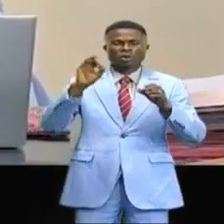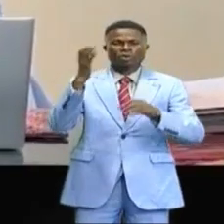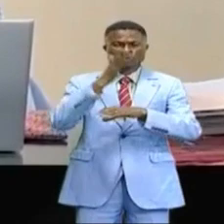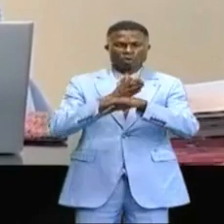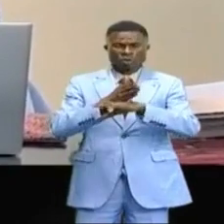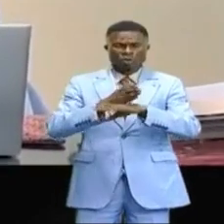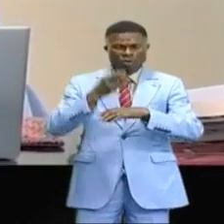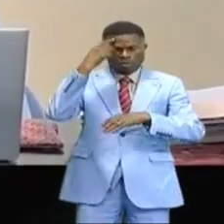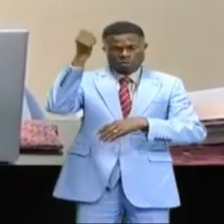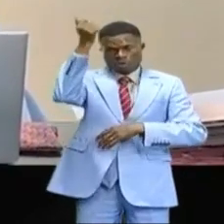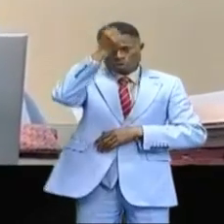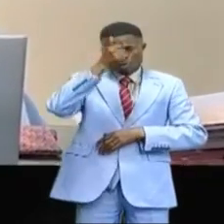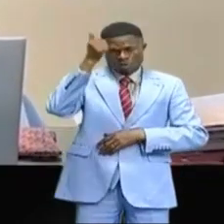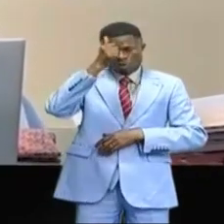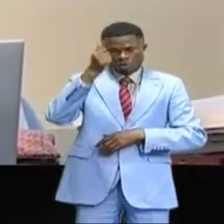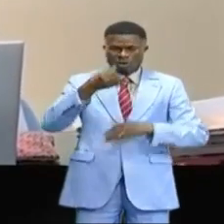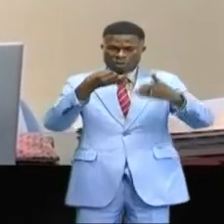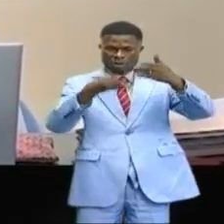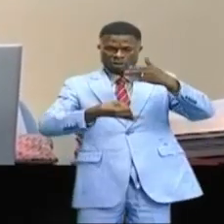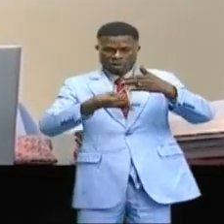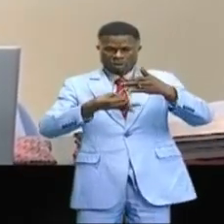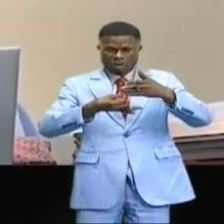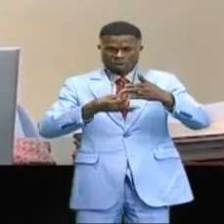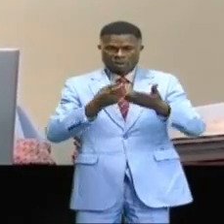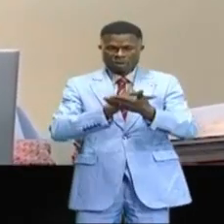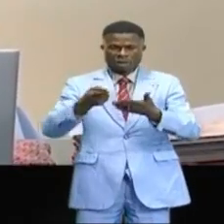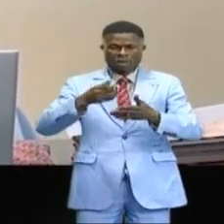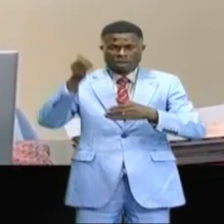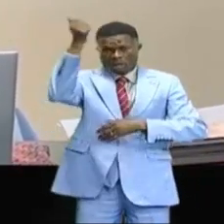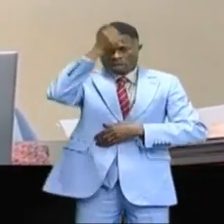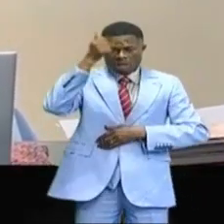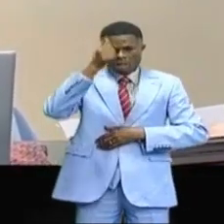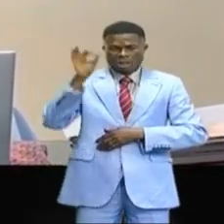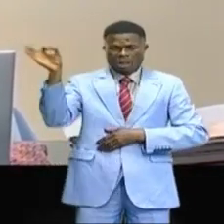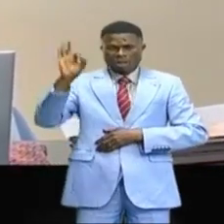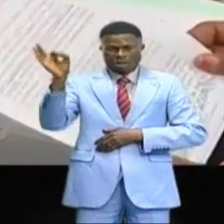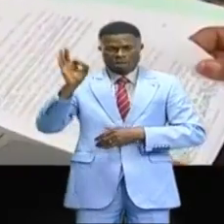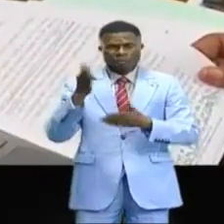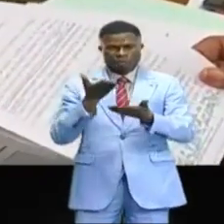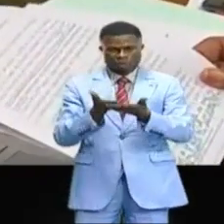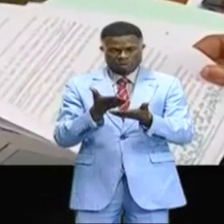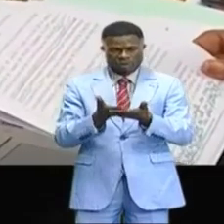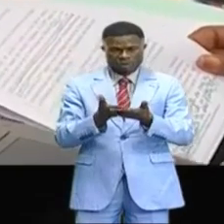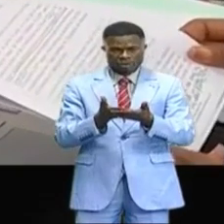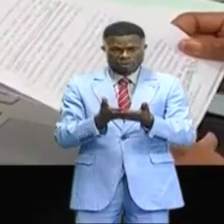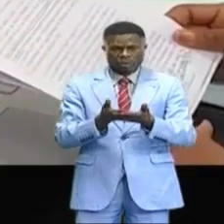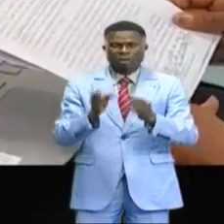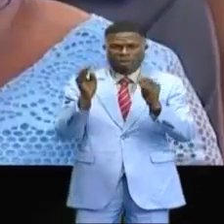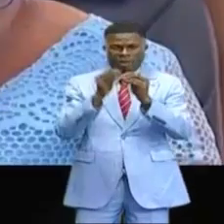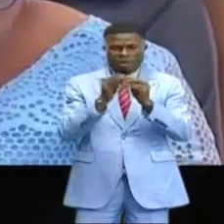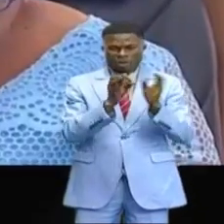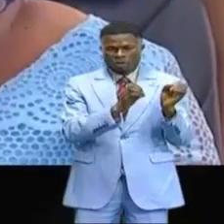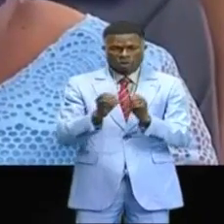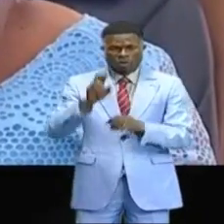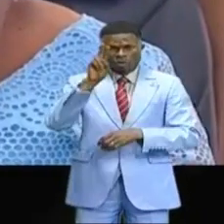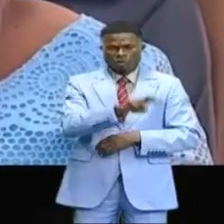l'Afrique et la 7e session de la Semaine africaine de forêts et de la faune sauvage, assises qui doivent se tenir du 22 au